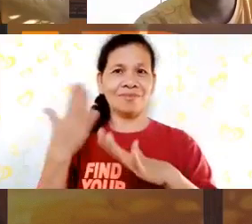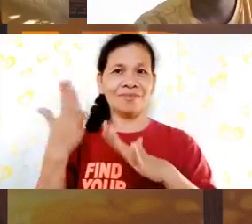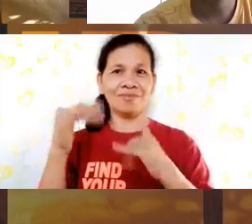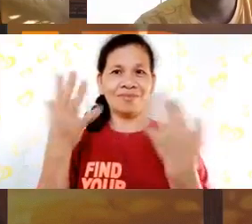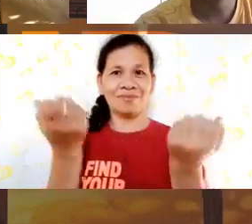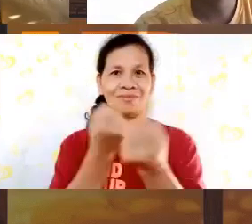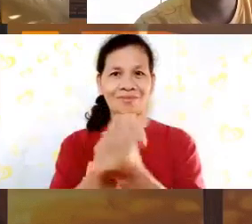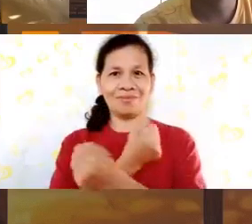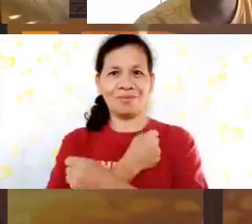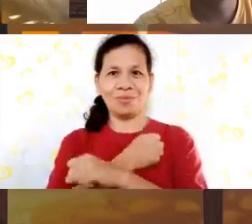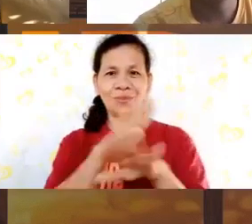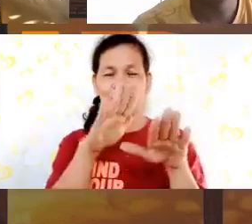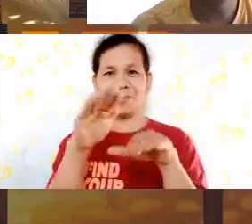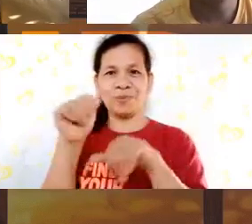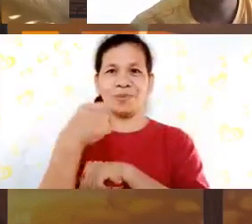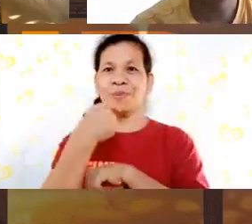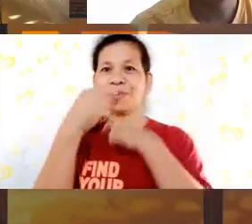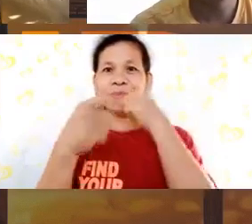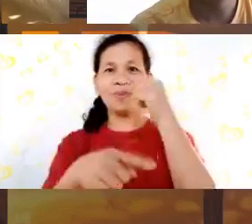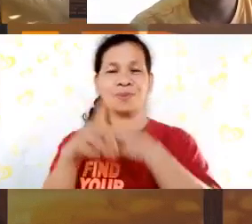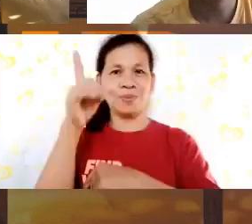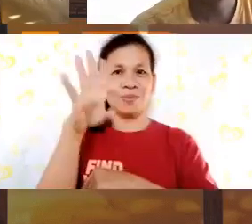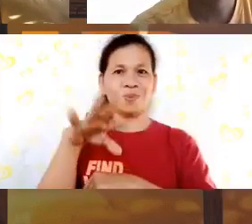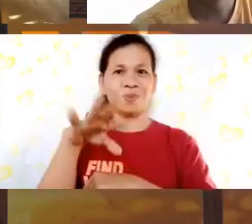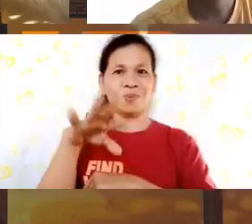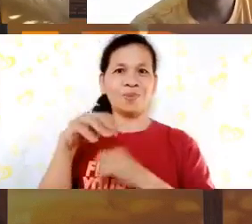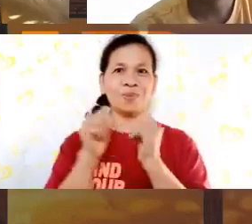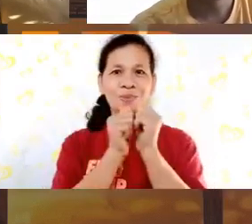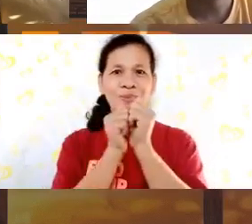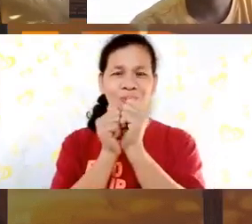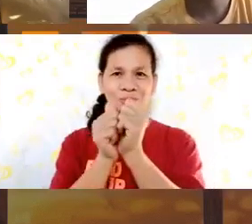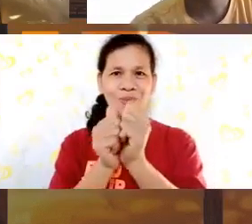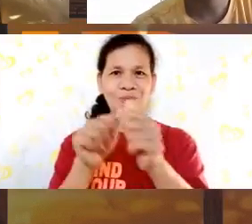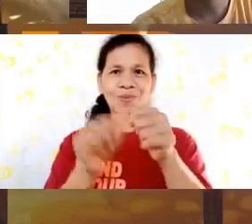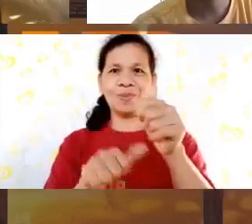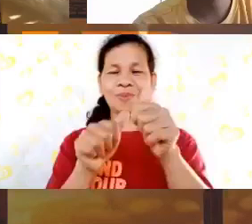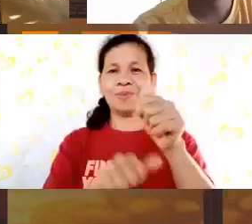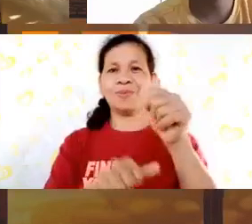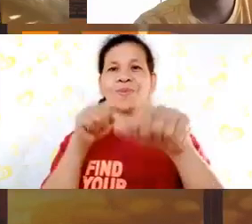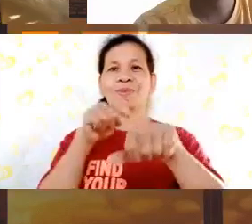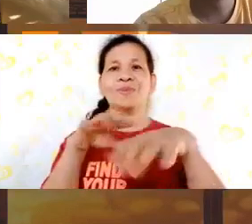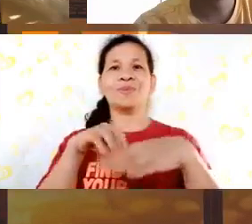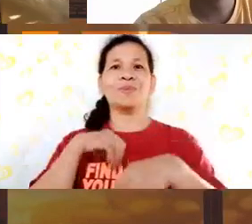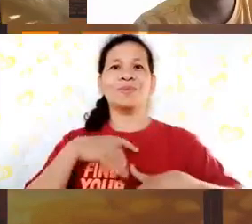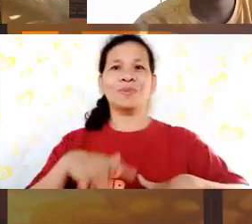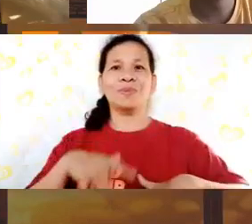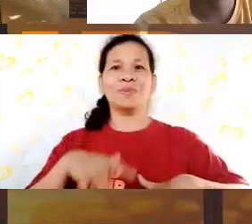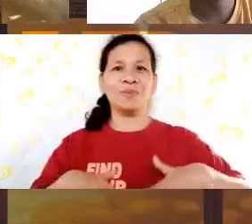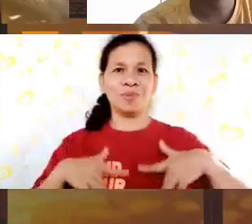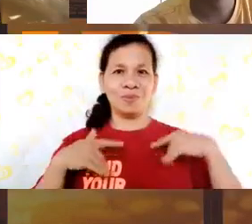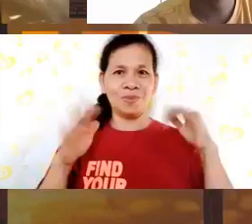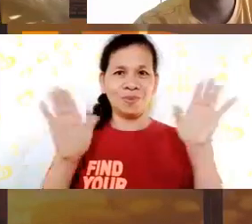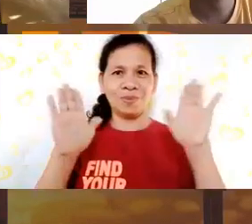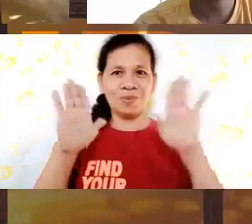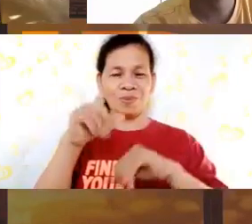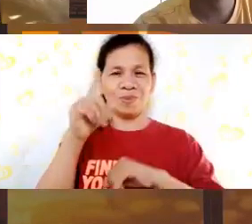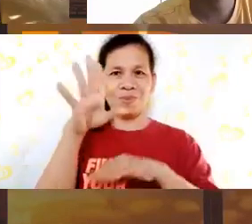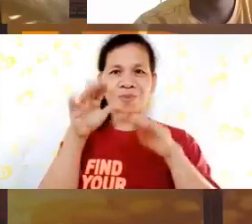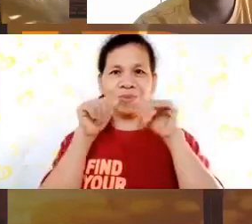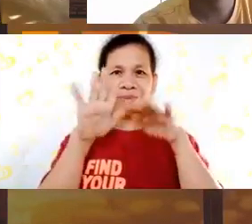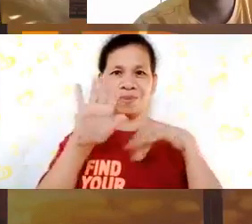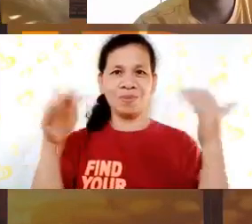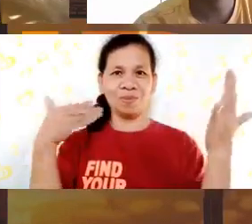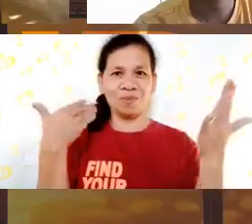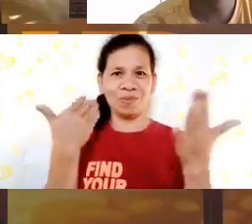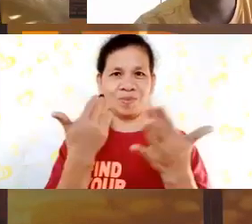na mamaalam at nagsasabing ang Diyos ang siyang ating makapiling sa bawat yugto ng ating buhay. Babay na po and God bless po